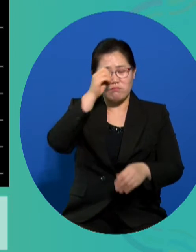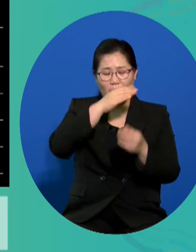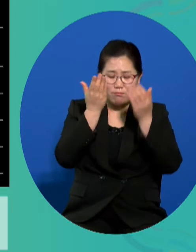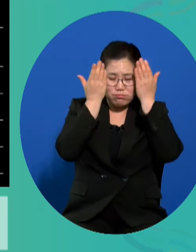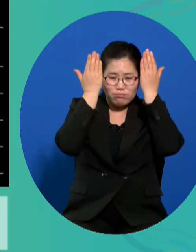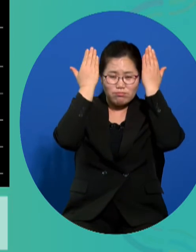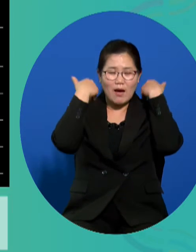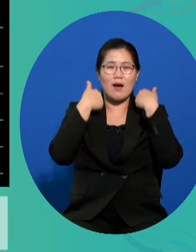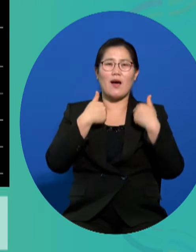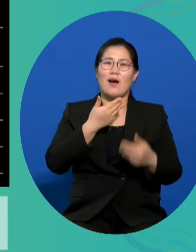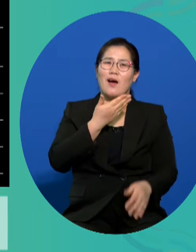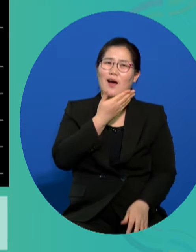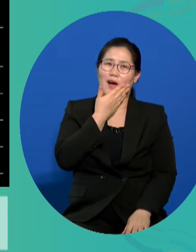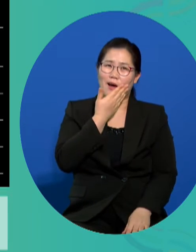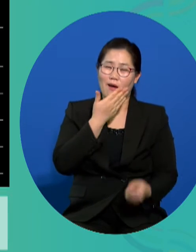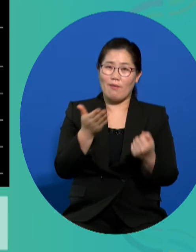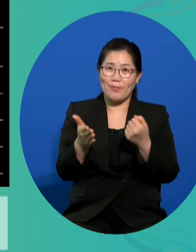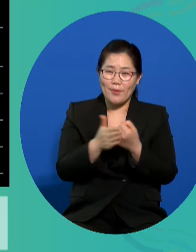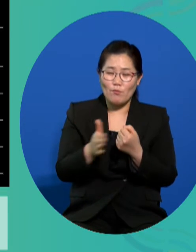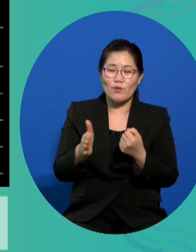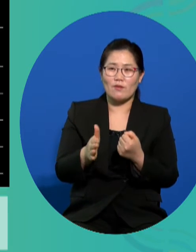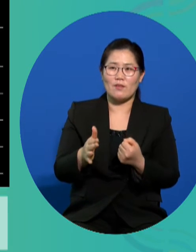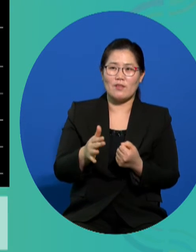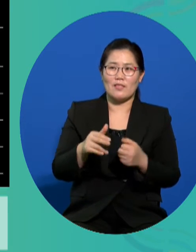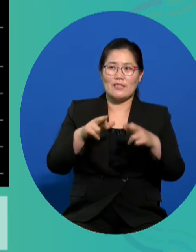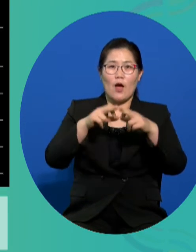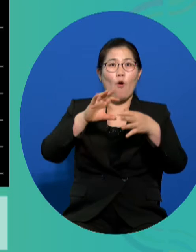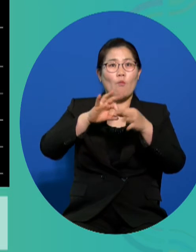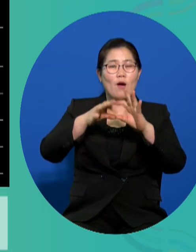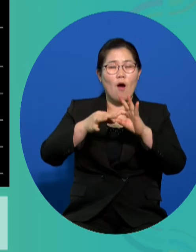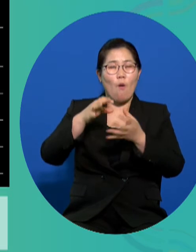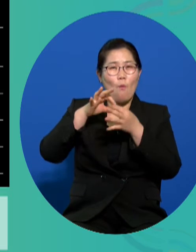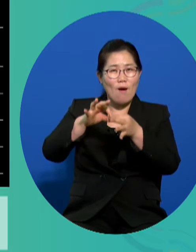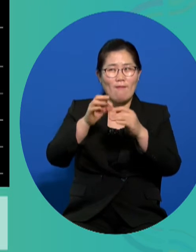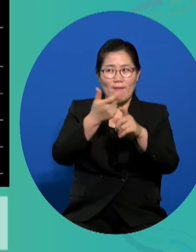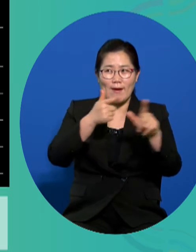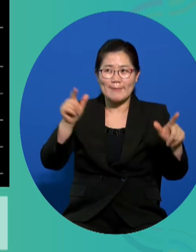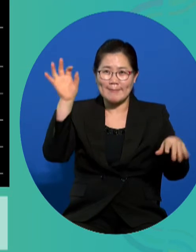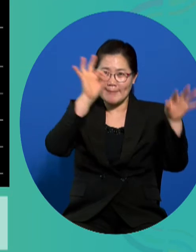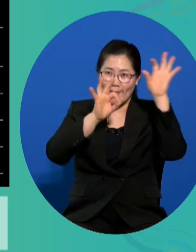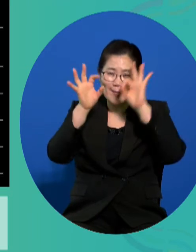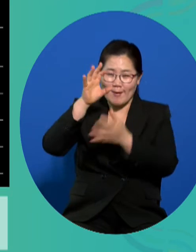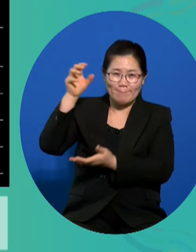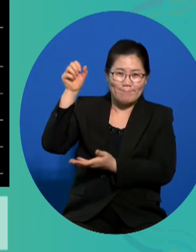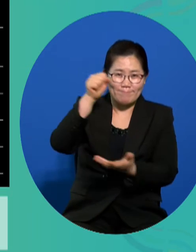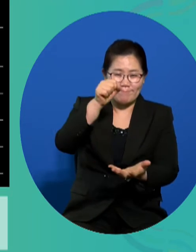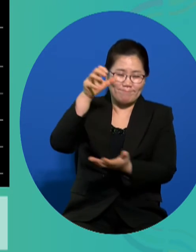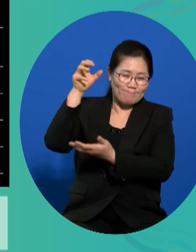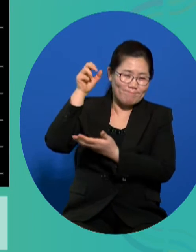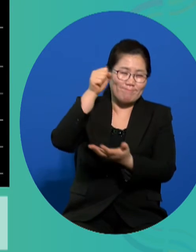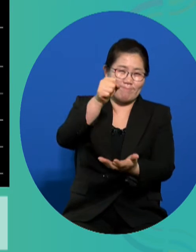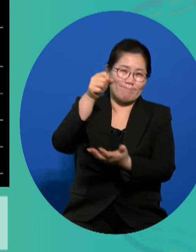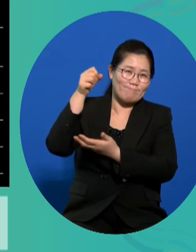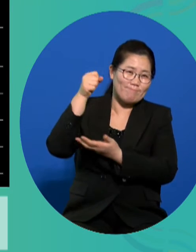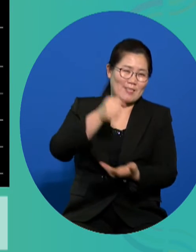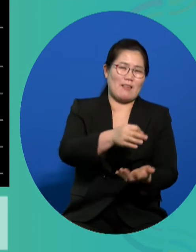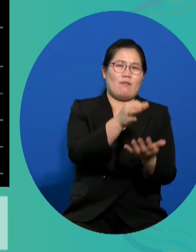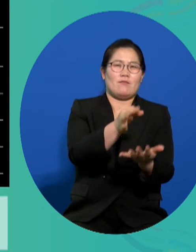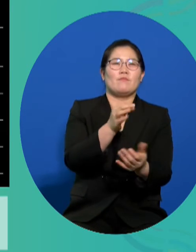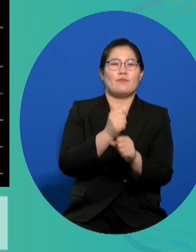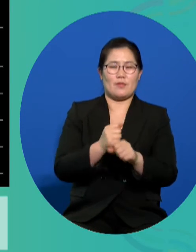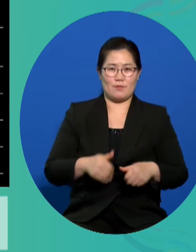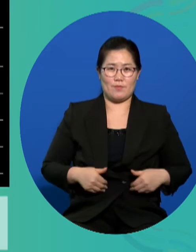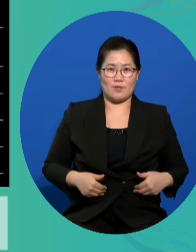우리가 찾아서 가치 창출을 해야 됩니다. 강원도면은 강원도 올림픽 발전과가 있고요.